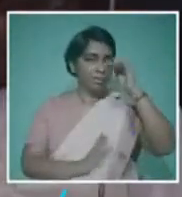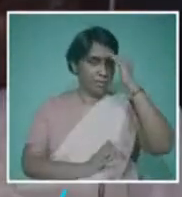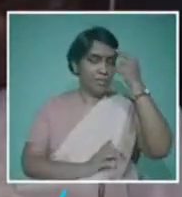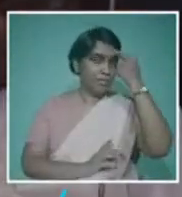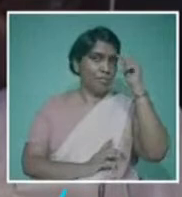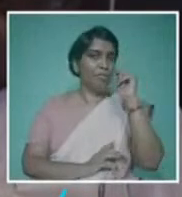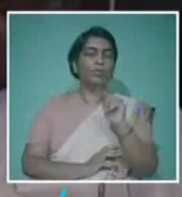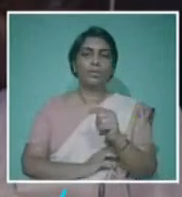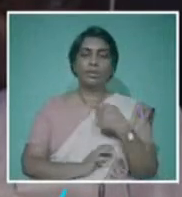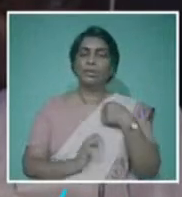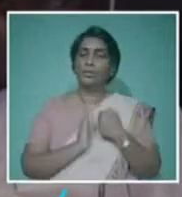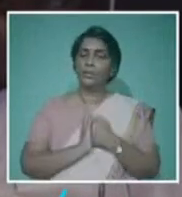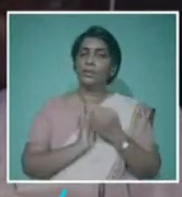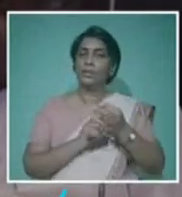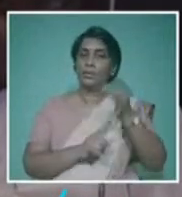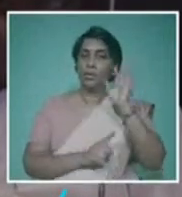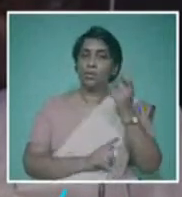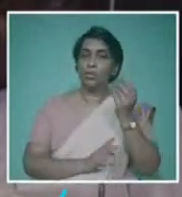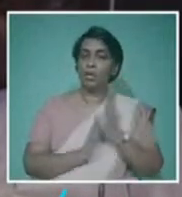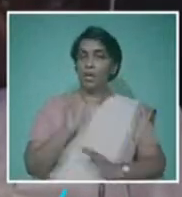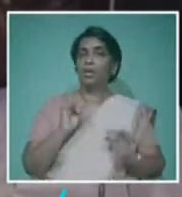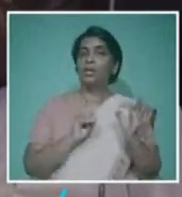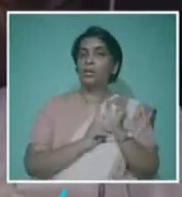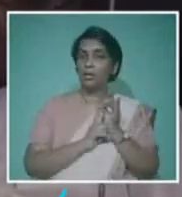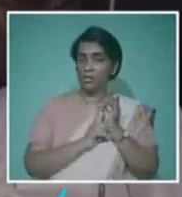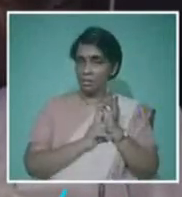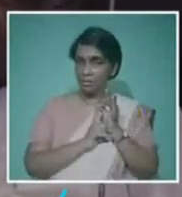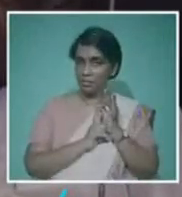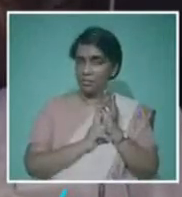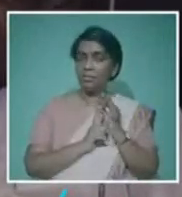සම්බන්ධයෙන් ගරු ජනාධිපති හා මුදල් අමාත්‍යතුමා